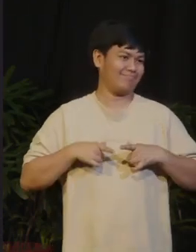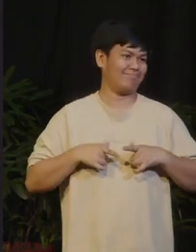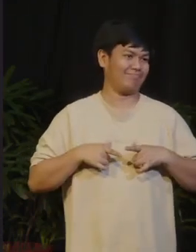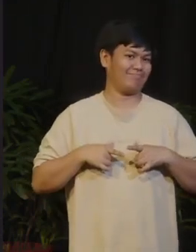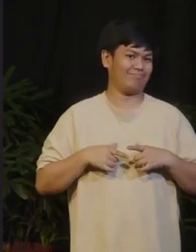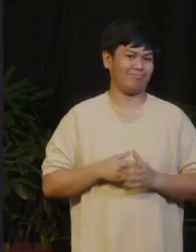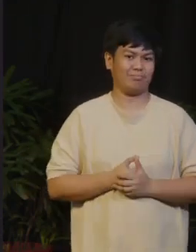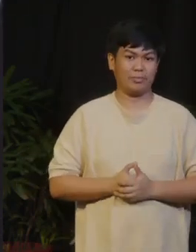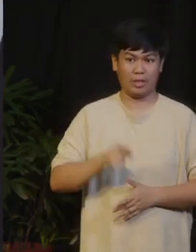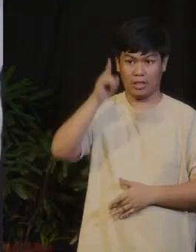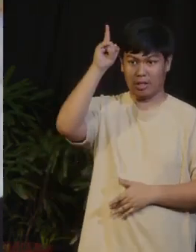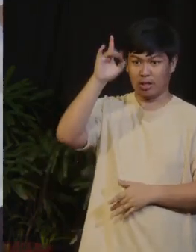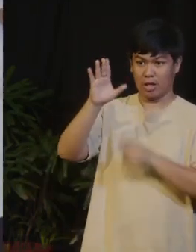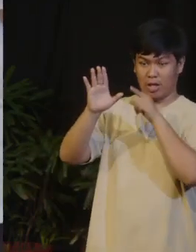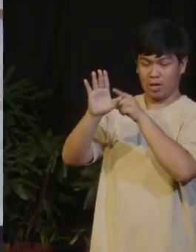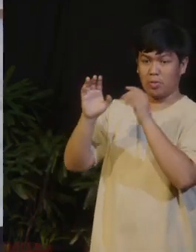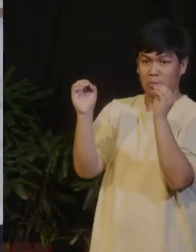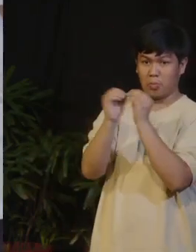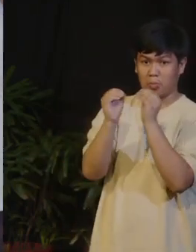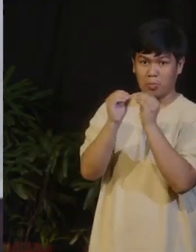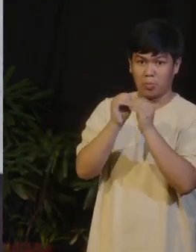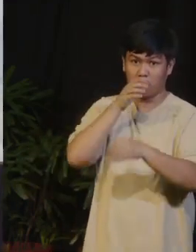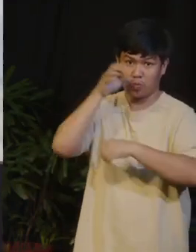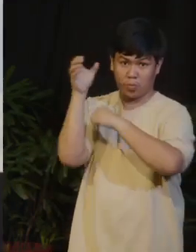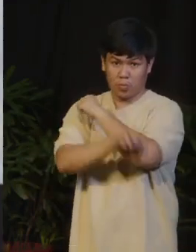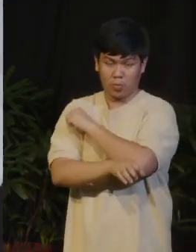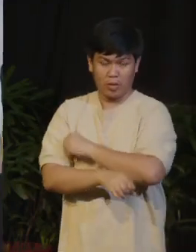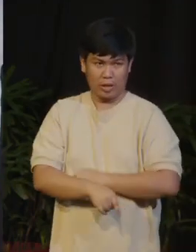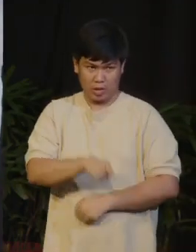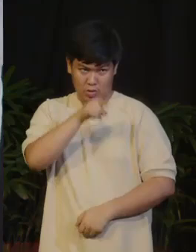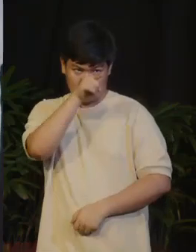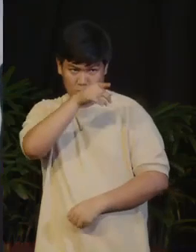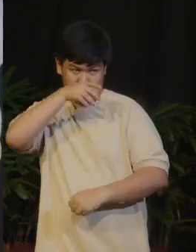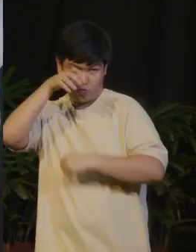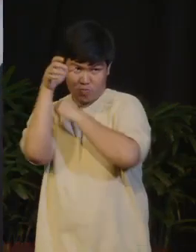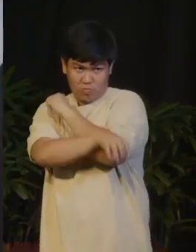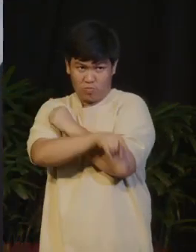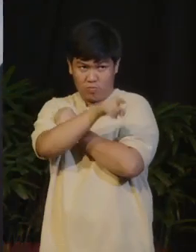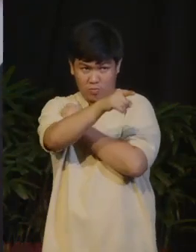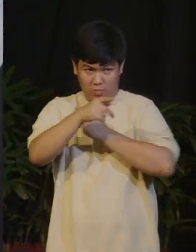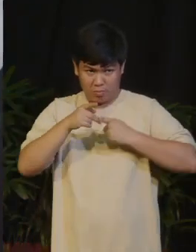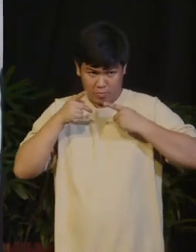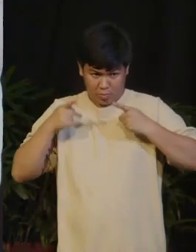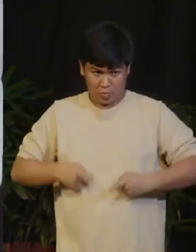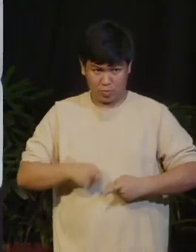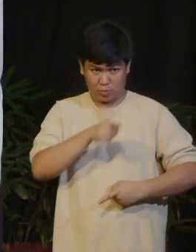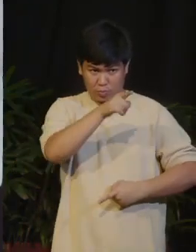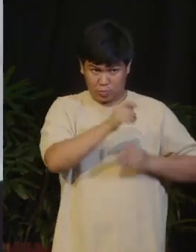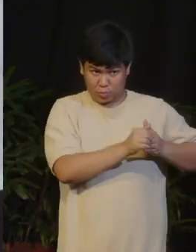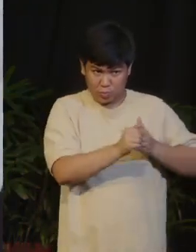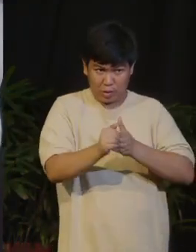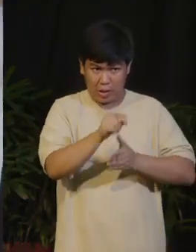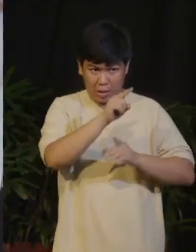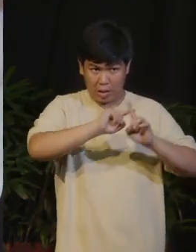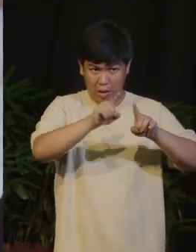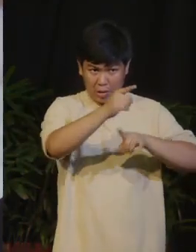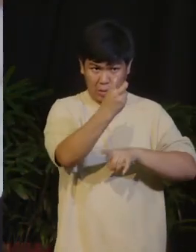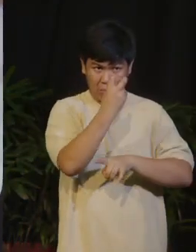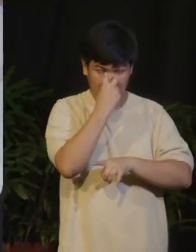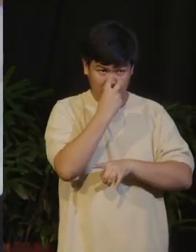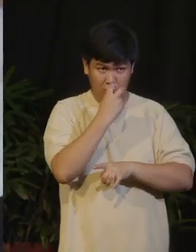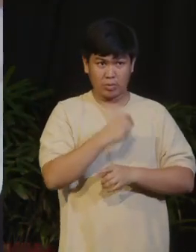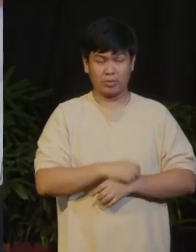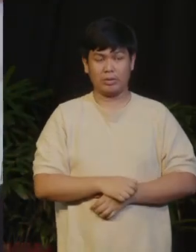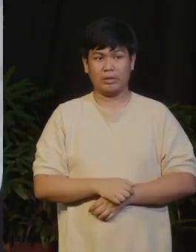ang sinabi ng ating Panginoon tungkol sa kanila. "Woe to you, blind guides, who say, if anyone swears by the temple, it